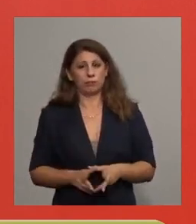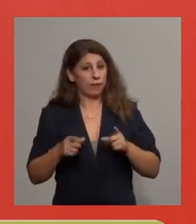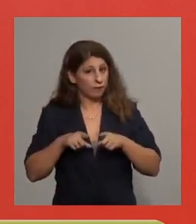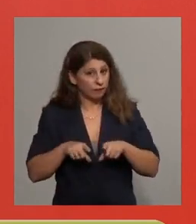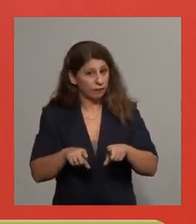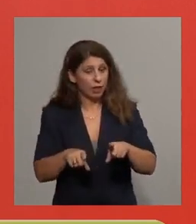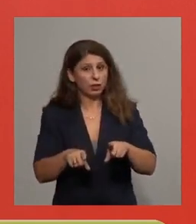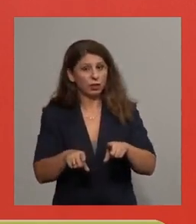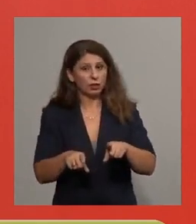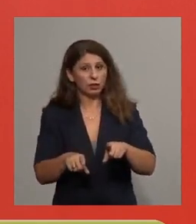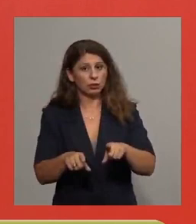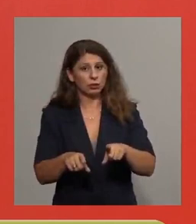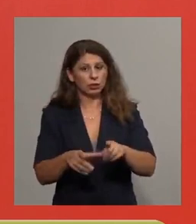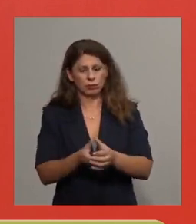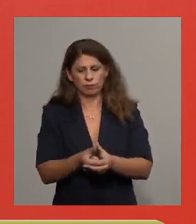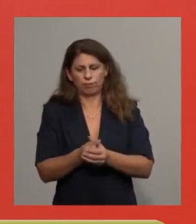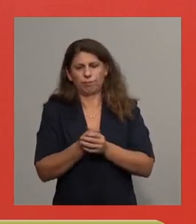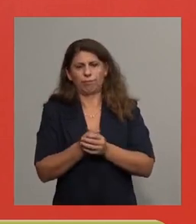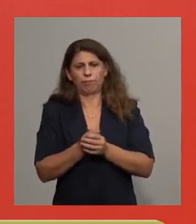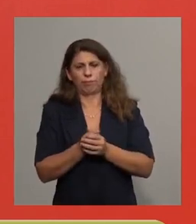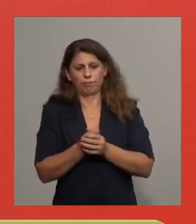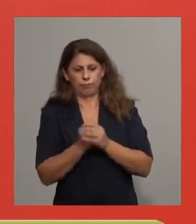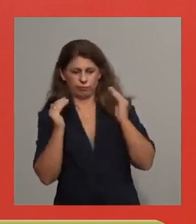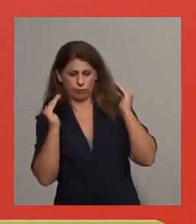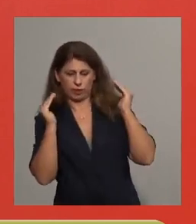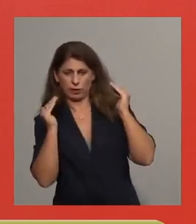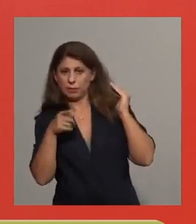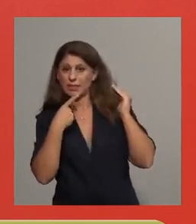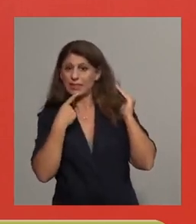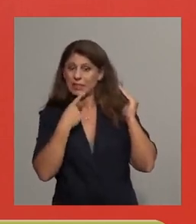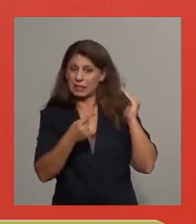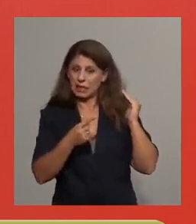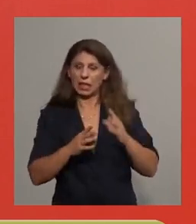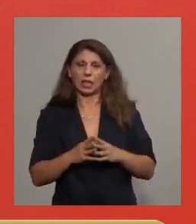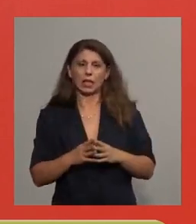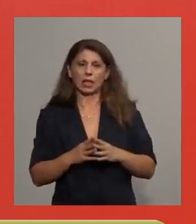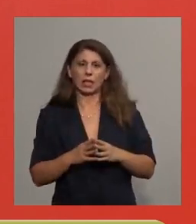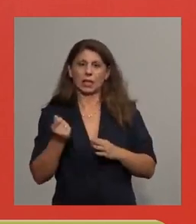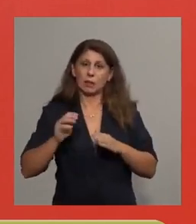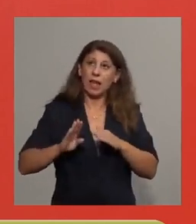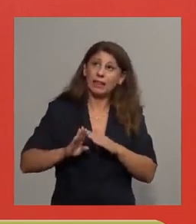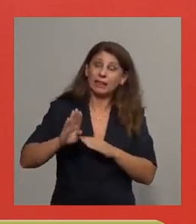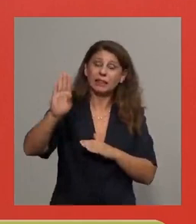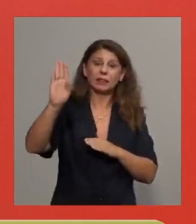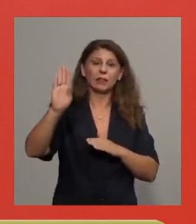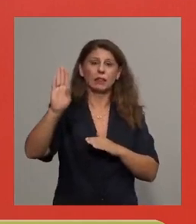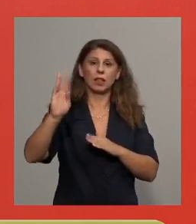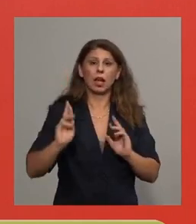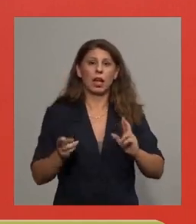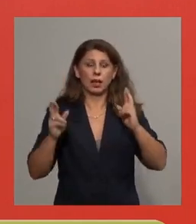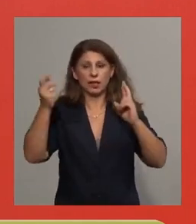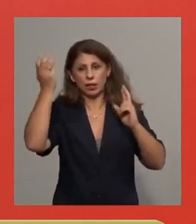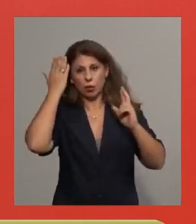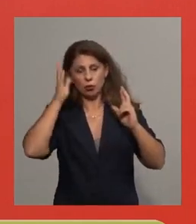ώρα που οι συντηρητικότερες εκτιμήσεις κάνουν λόγο για μια εκτείναξη του ενεργειακού